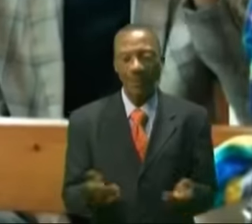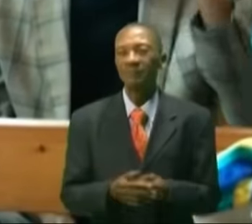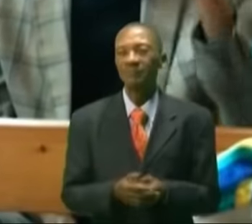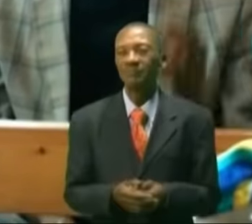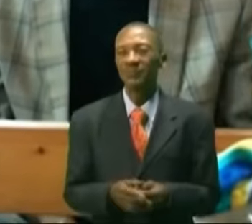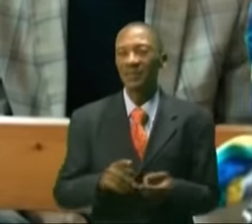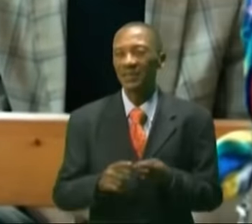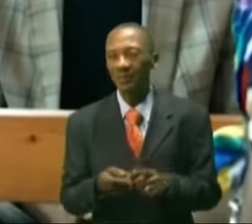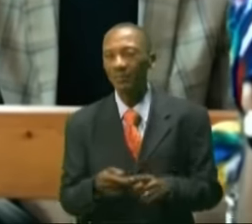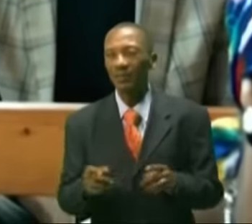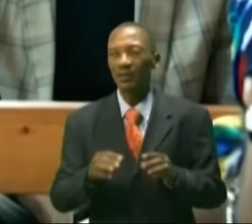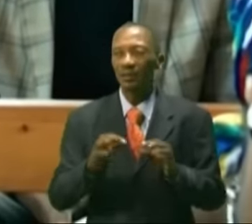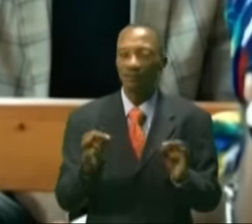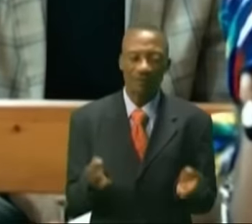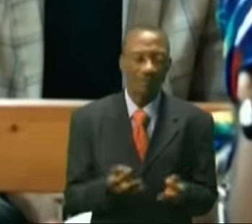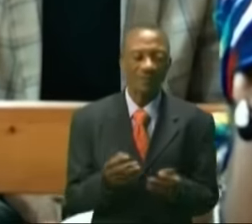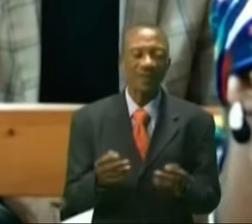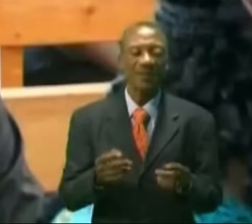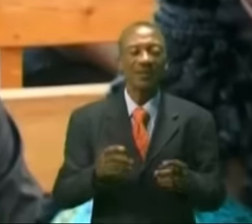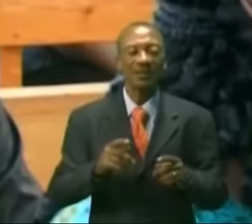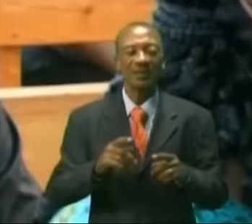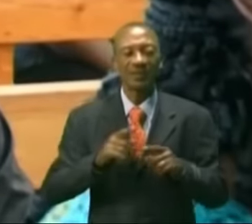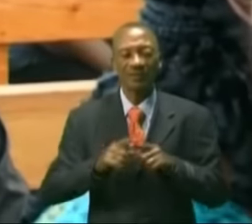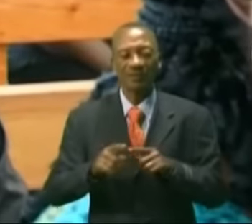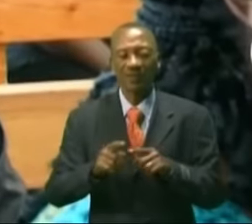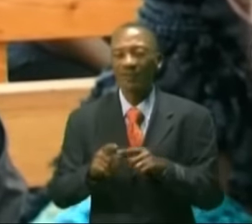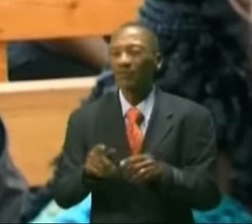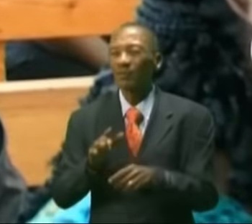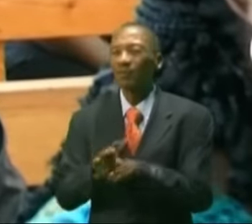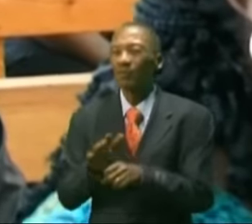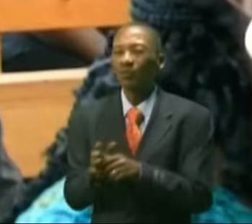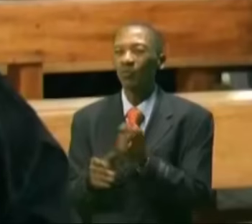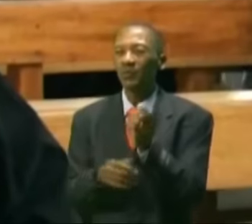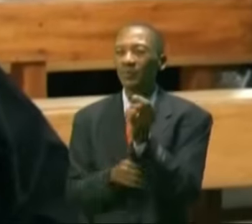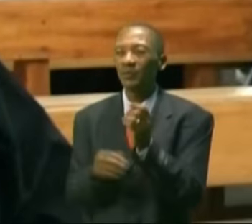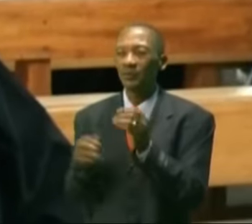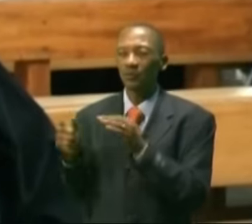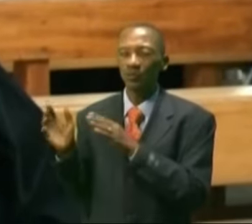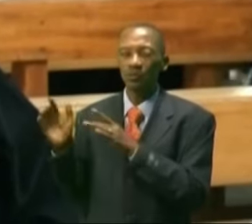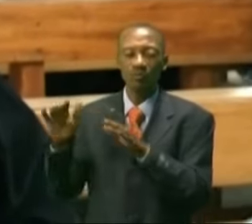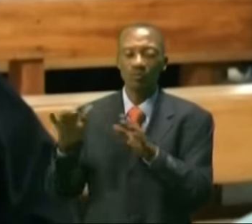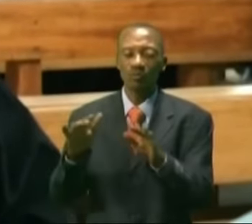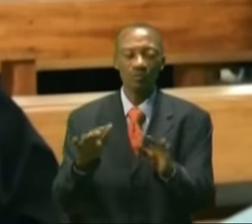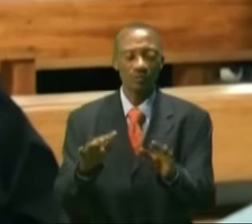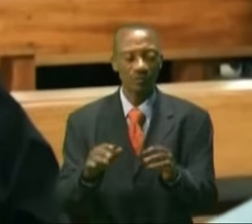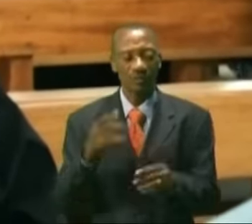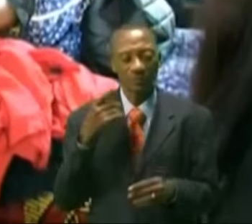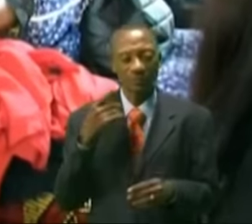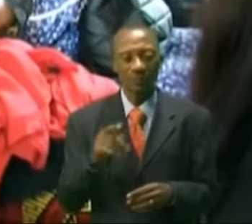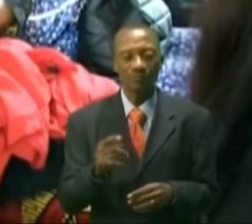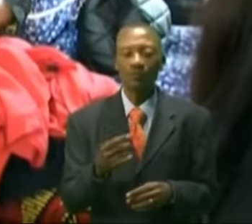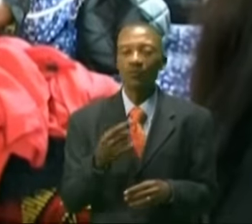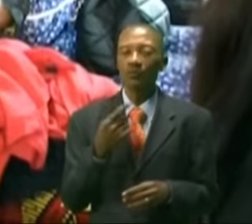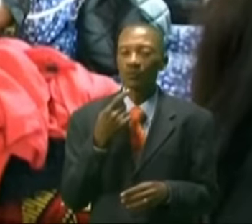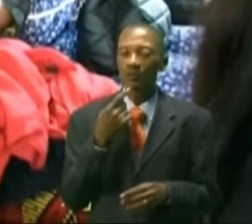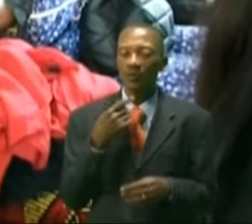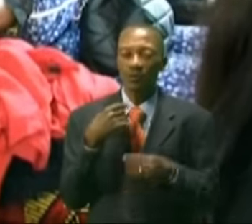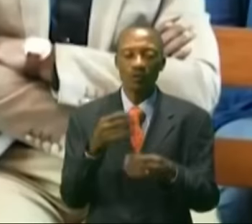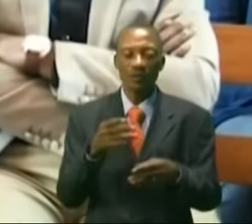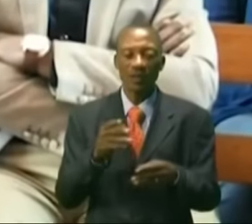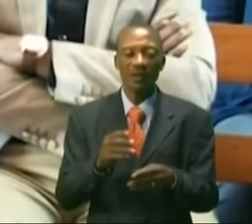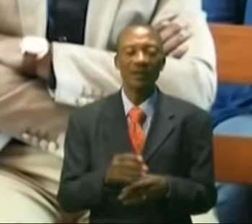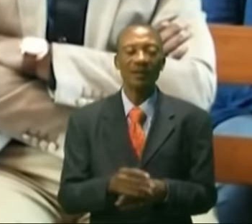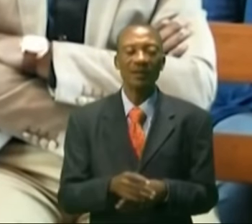connaissances. La mort est certes une fatalité, nous n'en pouvons rien. Estimez, confrères, si vous étiez donné l'occasion de revoir les